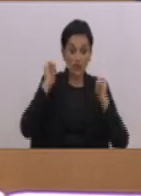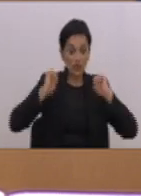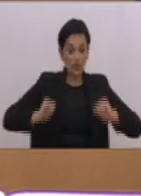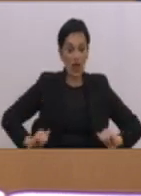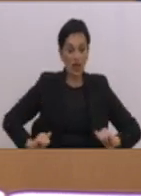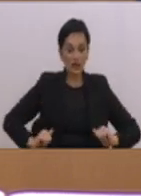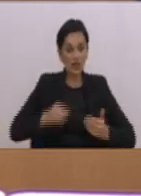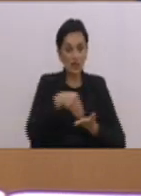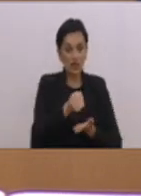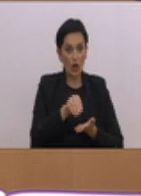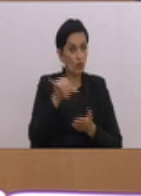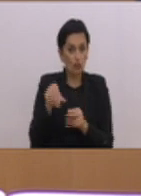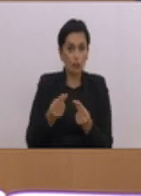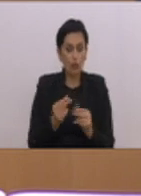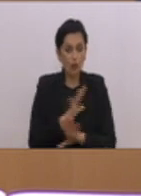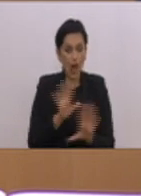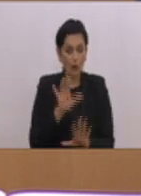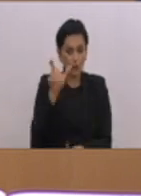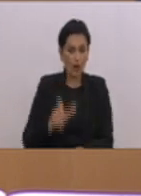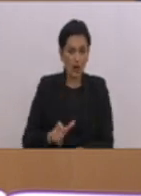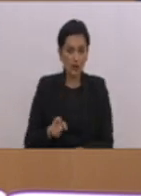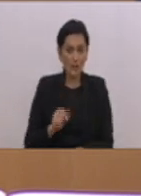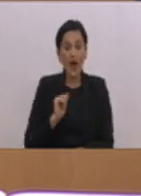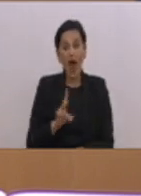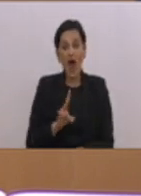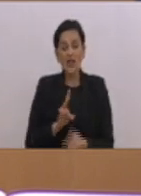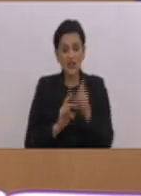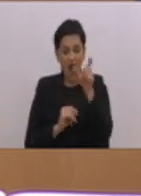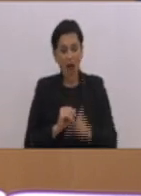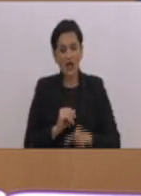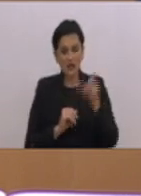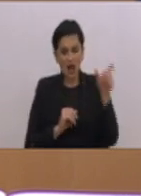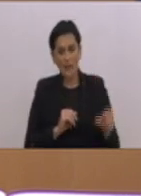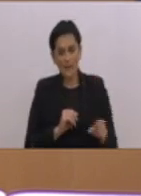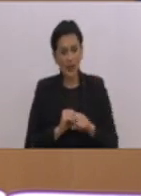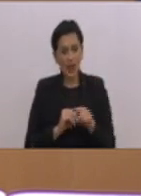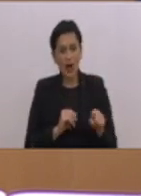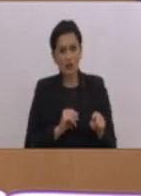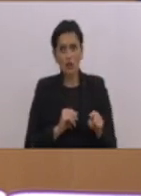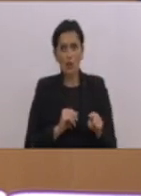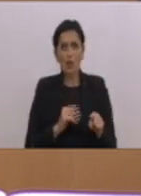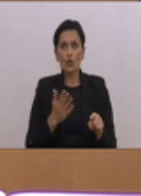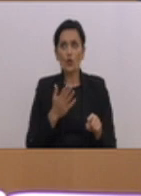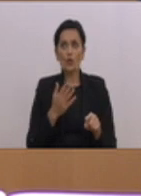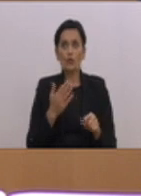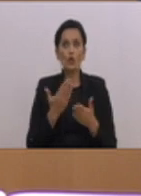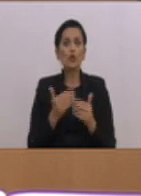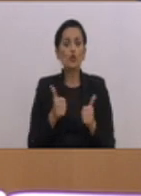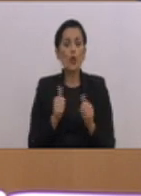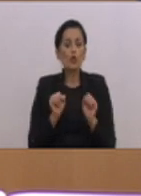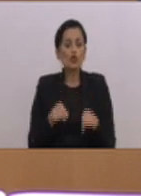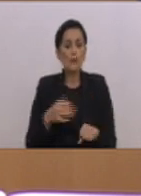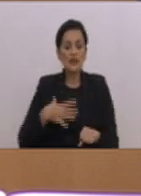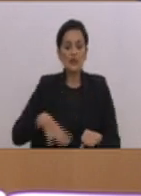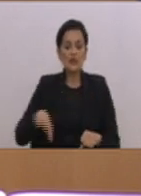შეეძინა, ამის ფული არ ქონდა ამ ადამიანს. Ან იმ ადამიანებზე რომლებიც დღე არ გამა არ მომწერონ რომ როგორ შეიძლება